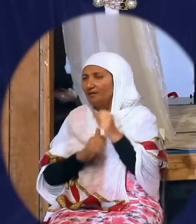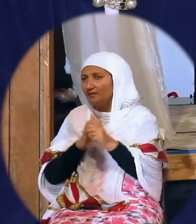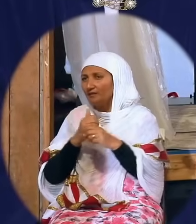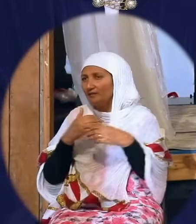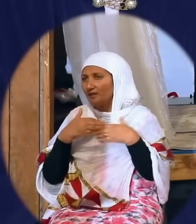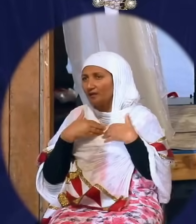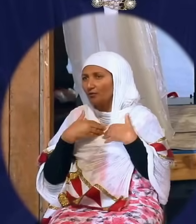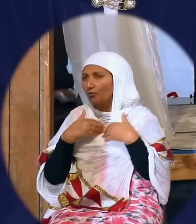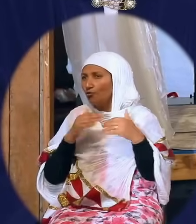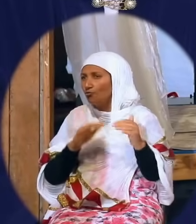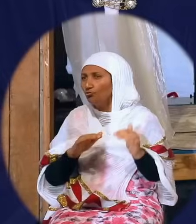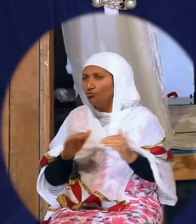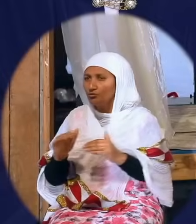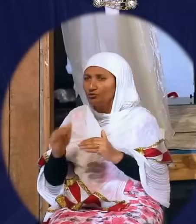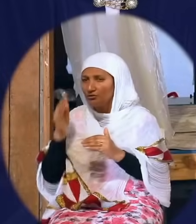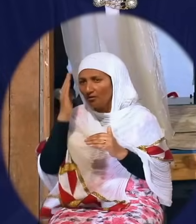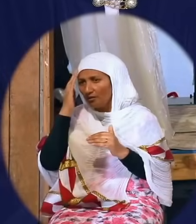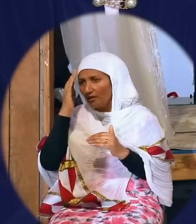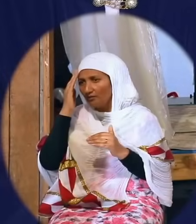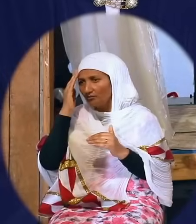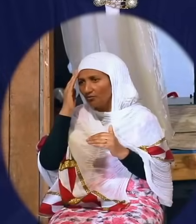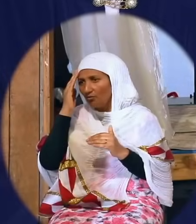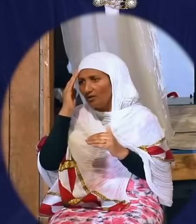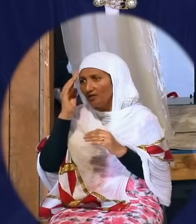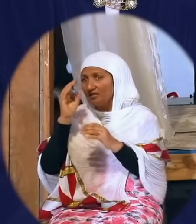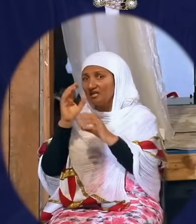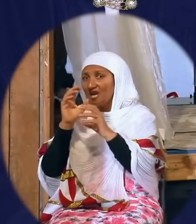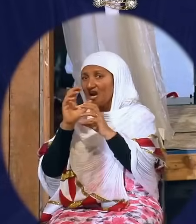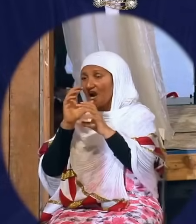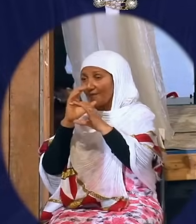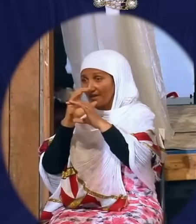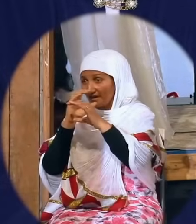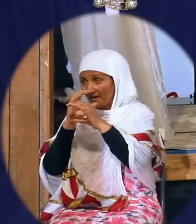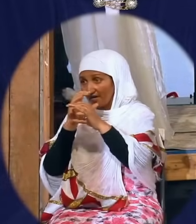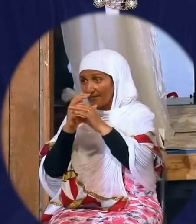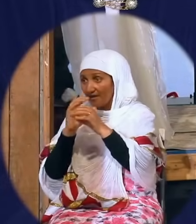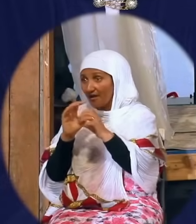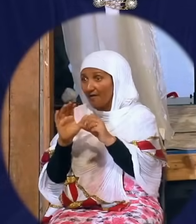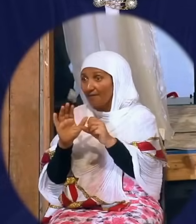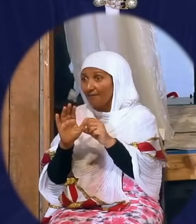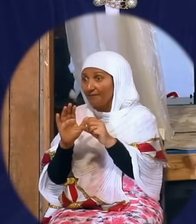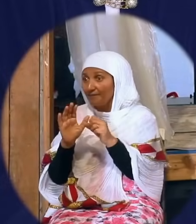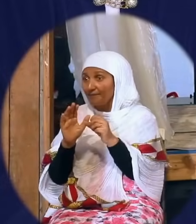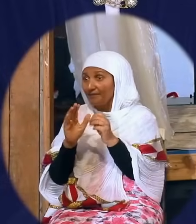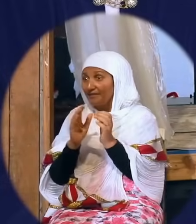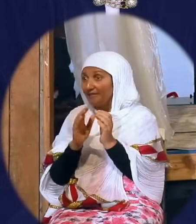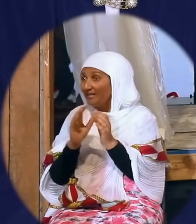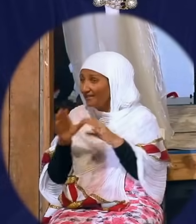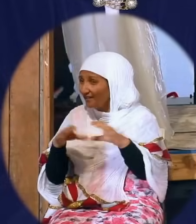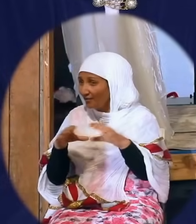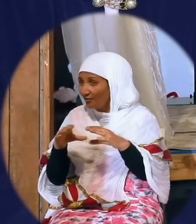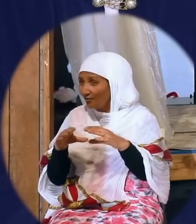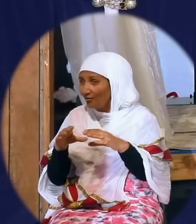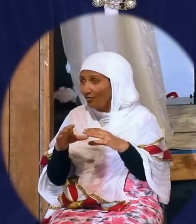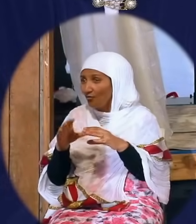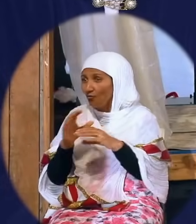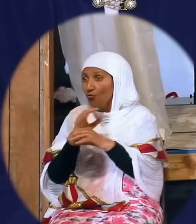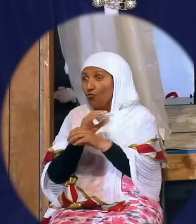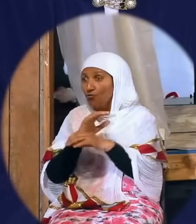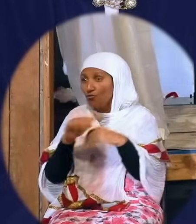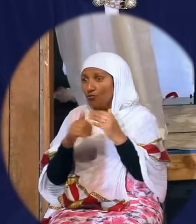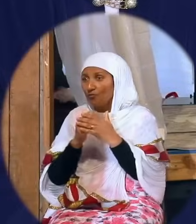ልጆች ታውቃላቸው። አሁን ካሜራ እዚህ ቢገጠም የሚነገረውን በሙሉ ሁሉ ነው የሚወስደው አይደለም? እንደዚያ ናቸው ልጆች